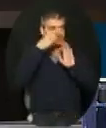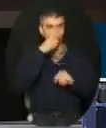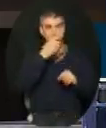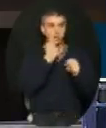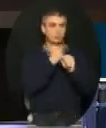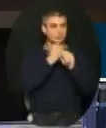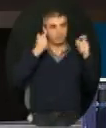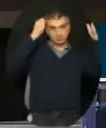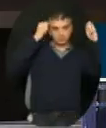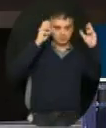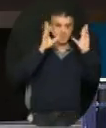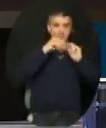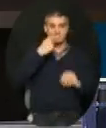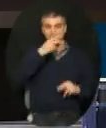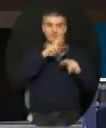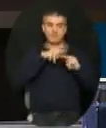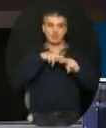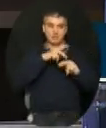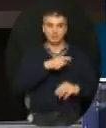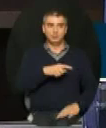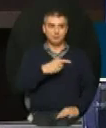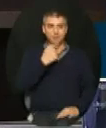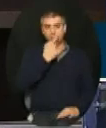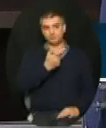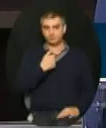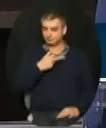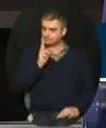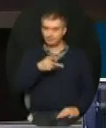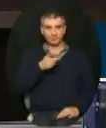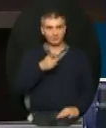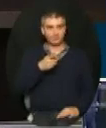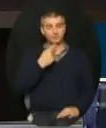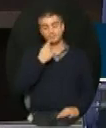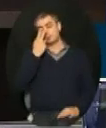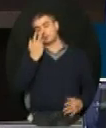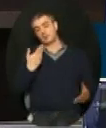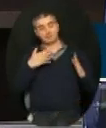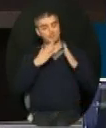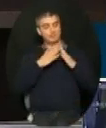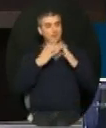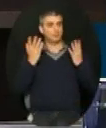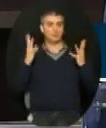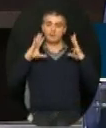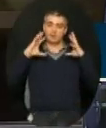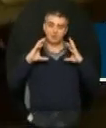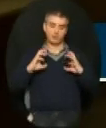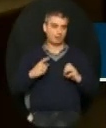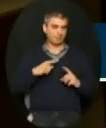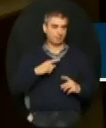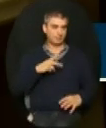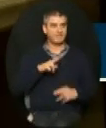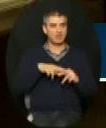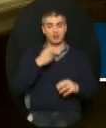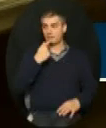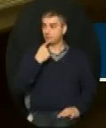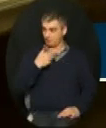הוא עושה סלפי עם גלאמין, ואז גלאמין אומר לו, אפשר, והוא אומר לו, תראה את הבית בהוד התקלפותו, ואז